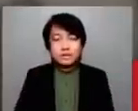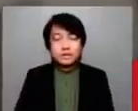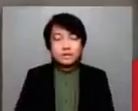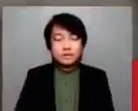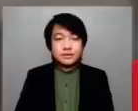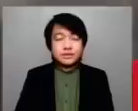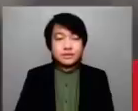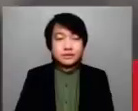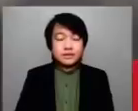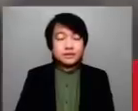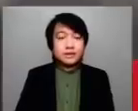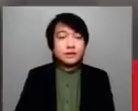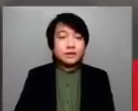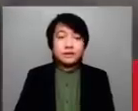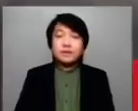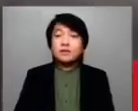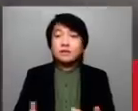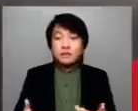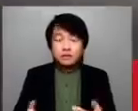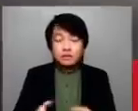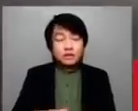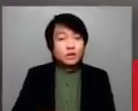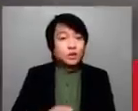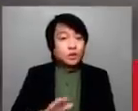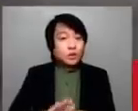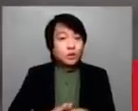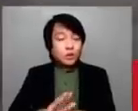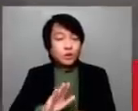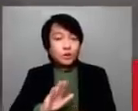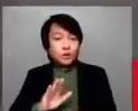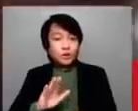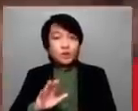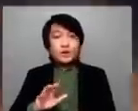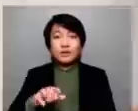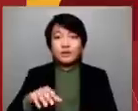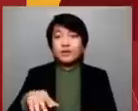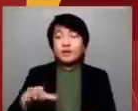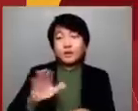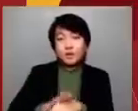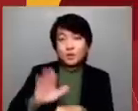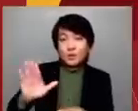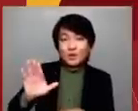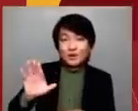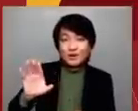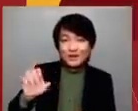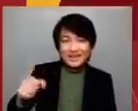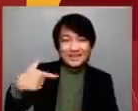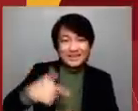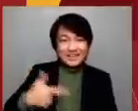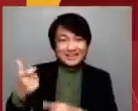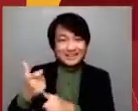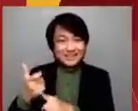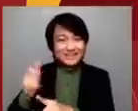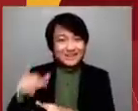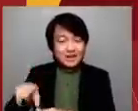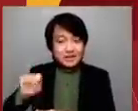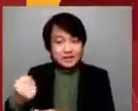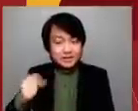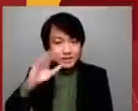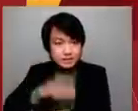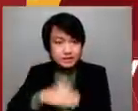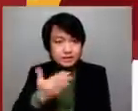kanyang driver's license Pagkatapos siyang patawan ng 9 days suspens ng LTO Bakit po hindi nakarating si Mr Gonzalez